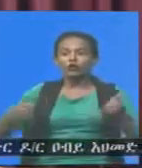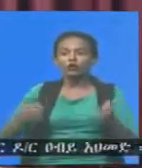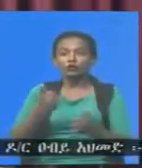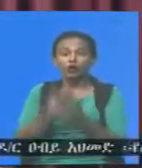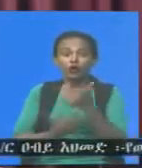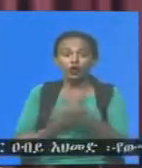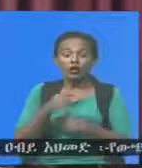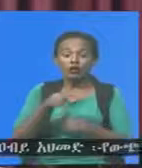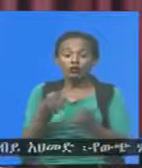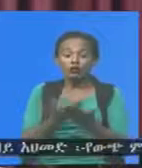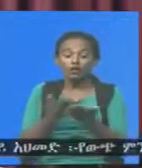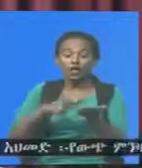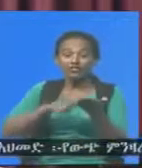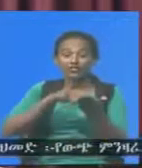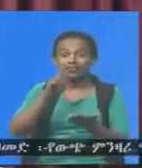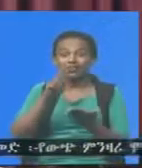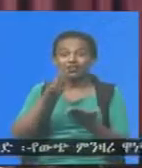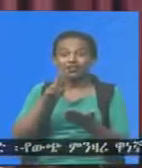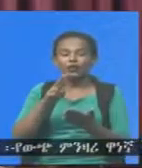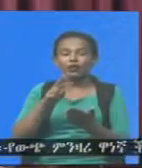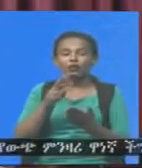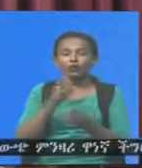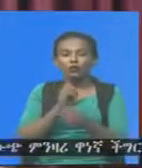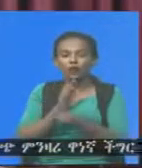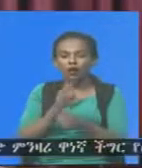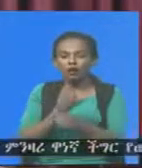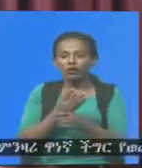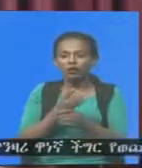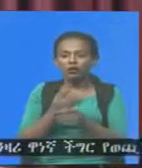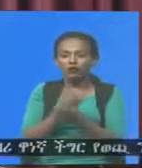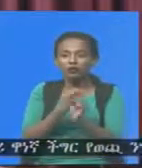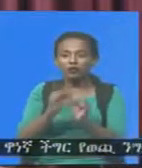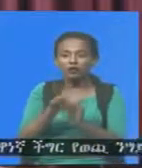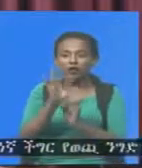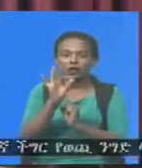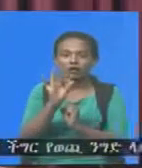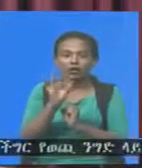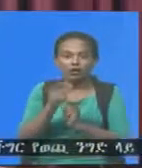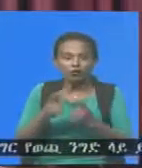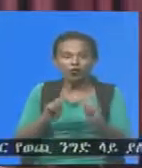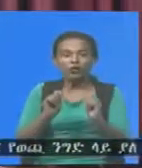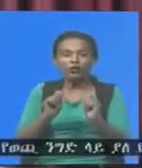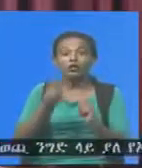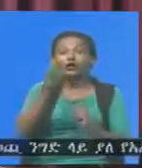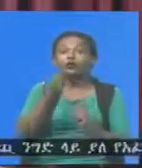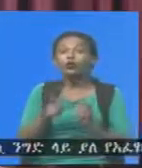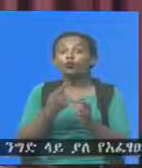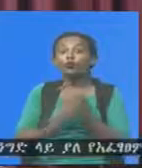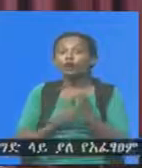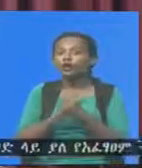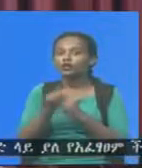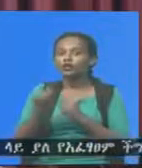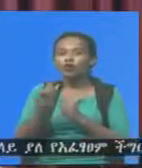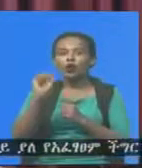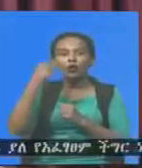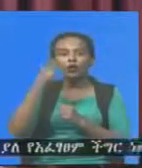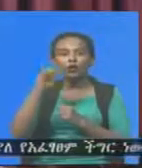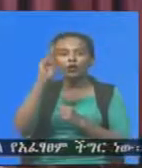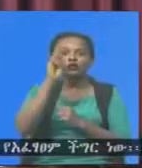ይህን ጉዳይ አንስተን በመመካከር መፍትሄ እንዲያገኝ እንሞክራለን። ግን ደቡብ ብቻ አይደለም፣ ኦሮሚያና ሶማሊያም